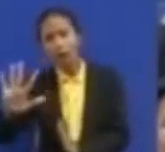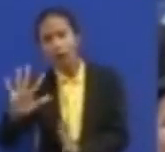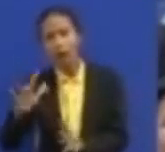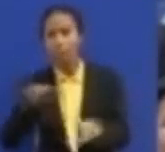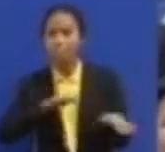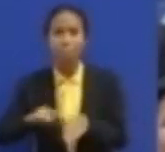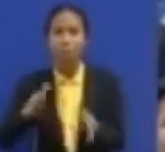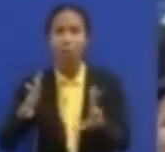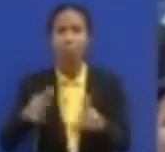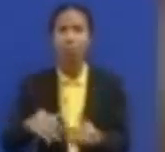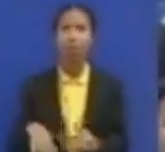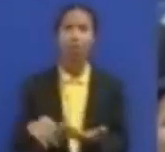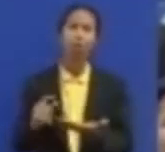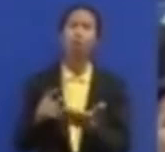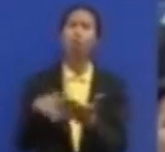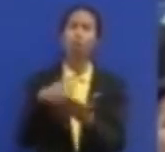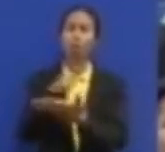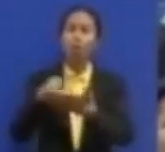ก็ไม่ต้องเลือกกันแหละครับ